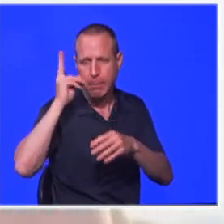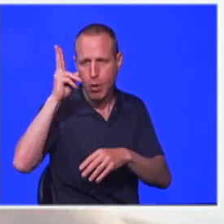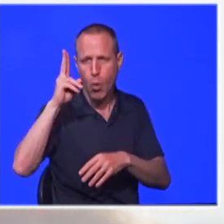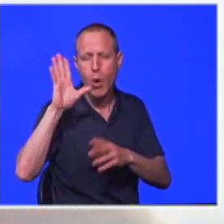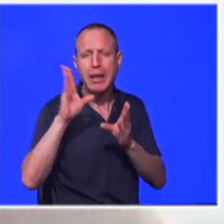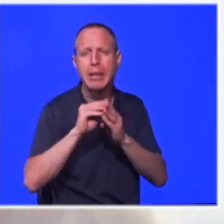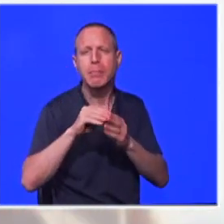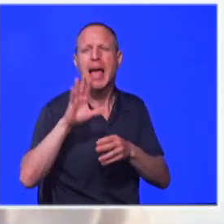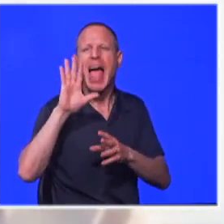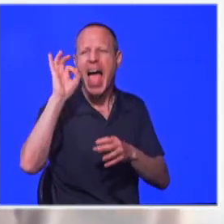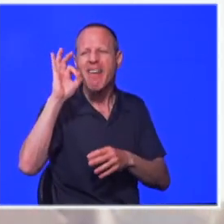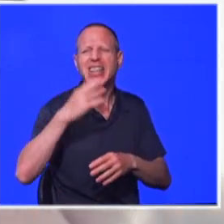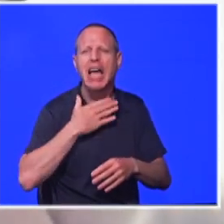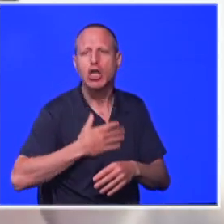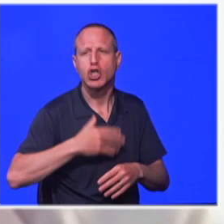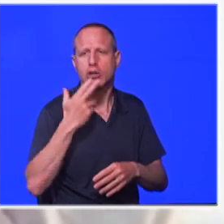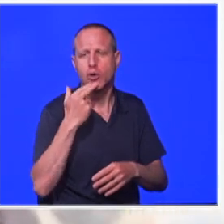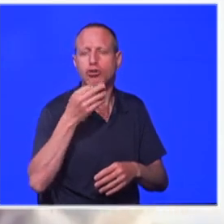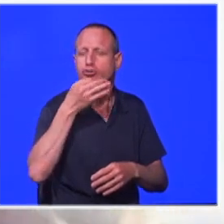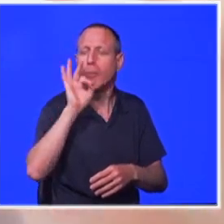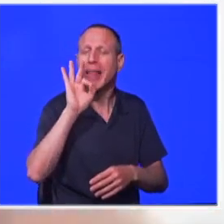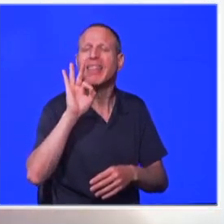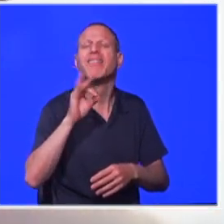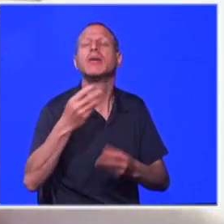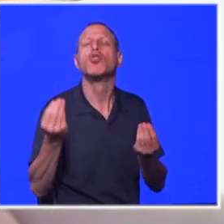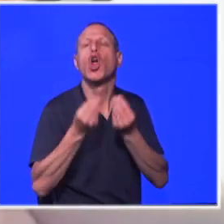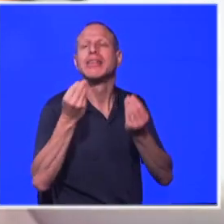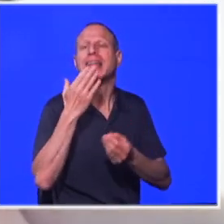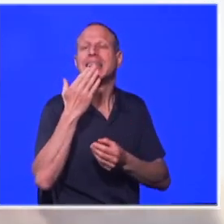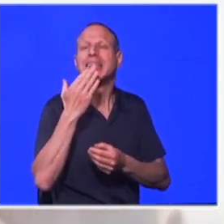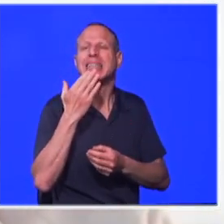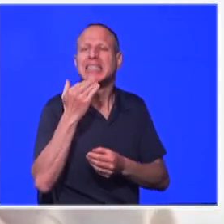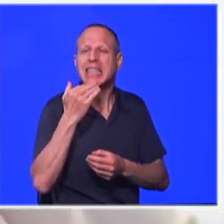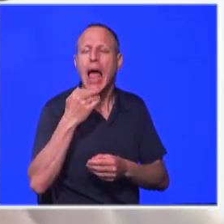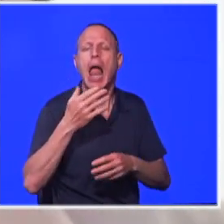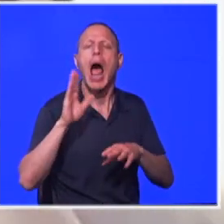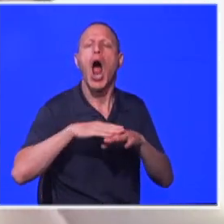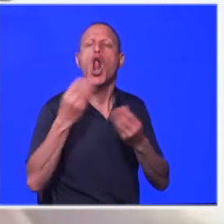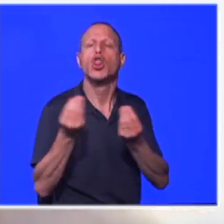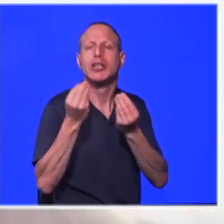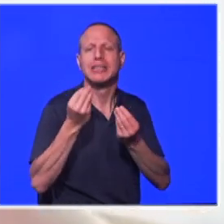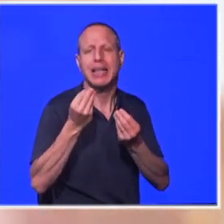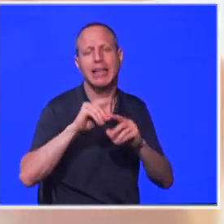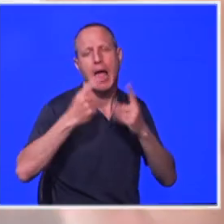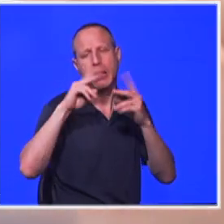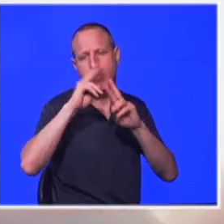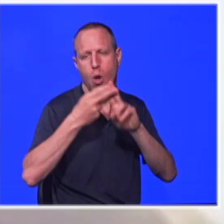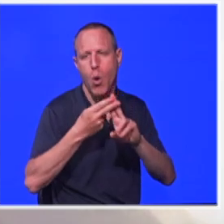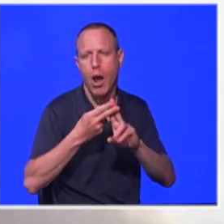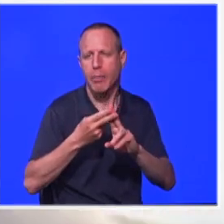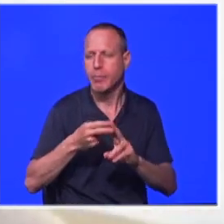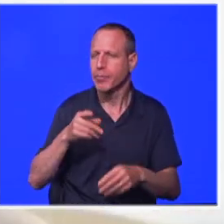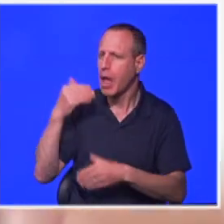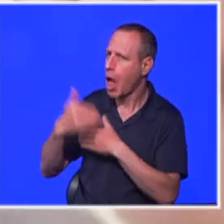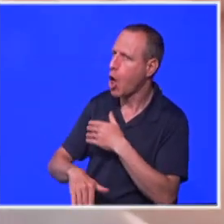ציוני, סנטימנט ציוני, שמעדיפים את התוצרת הישראלית על פני כל תוצרת אחרת בעולם, והיתרון של החקלאות הישראלית צריך להיות בהתמחות